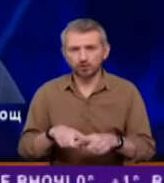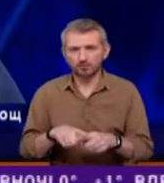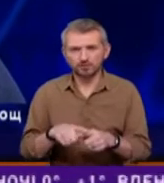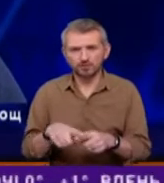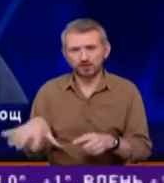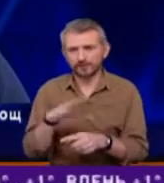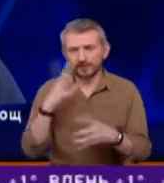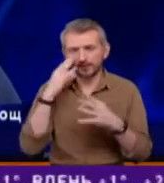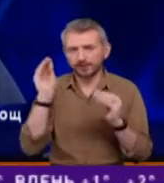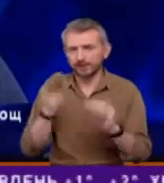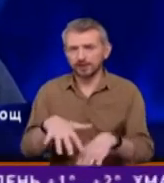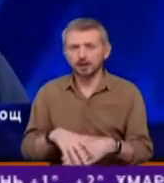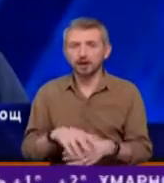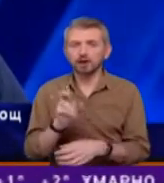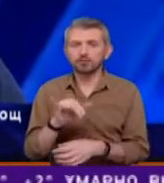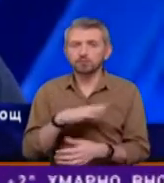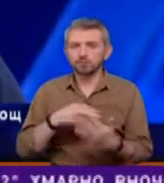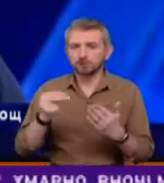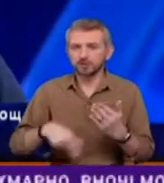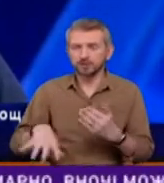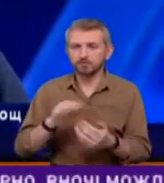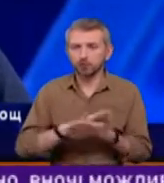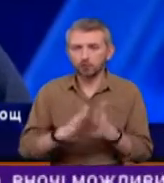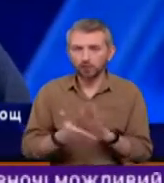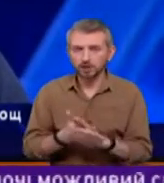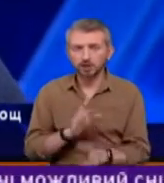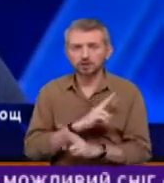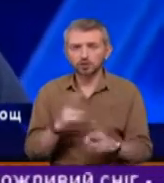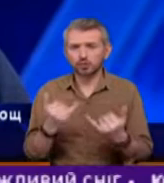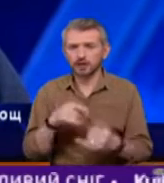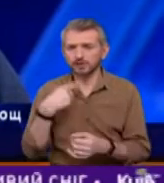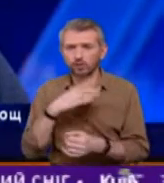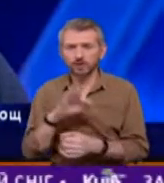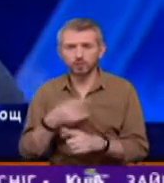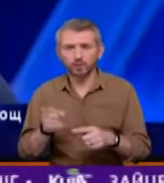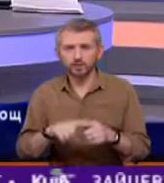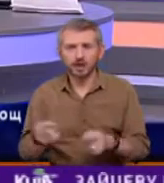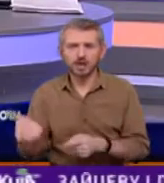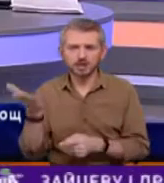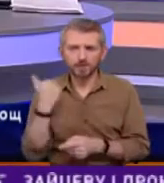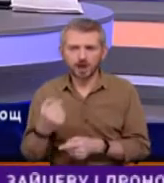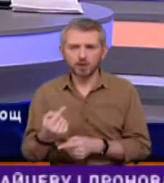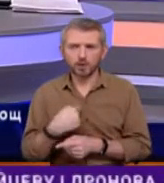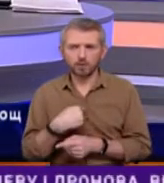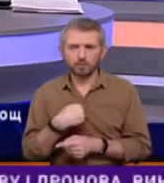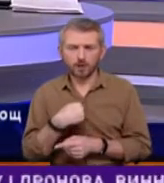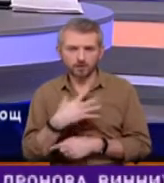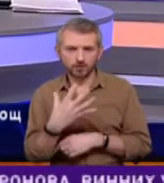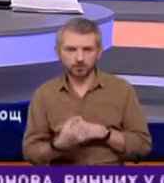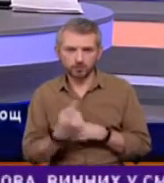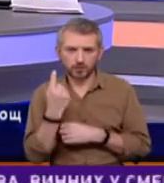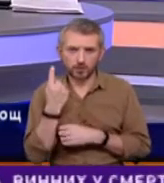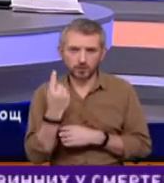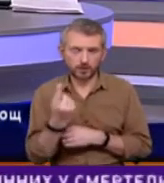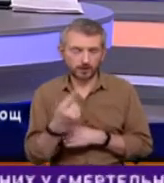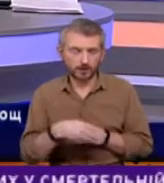значення. Тому що якщо б підписані були угоди, ніхто би зараз не говорив про це, що от давайте, знаєте, в мене в рукаві ще одна карта, і от